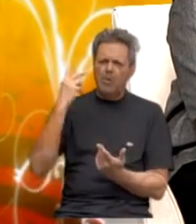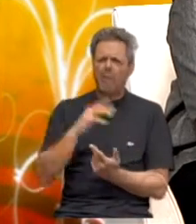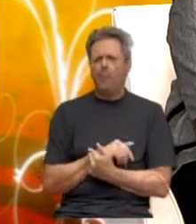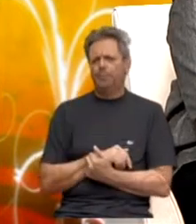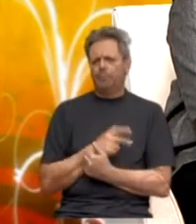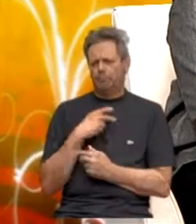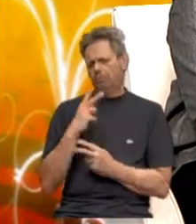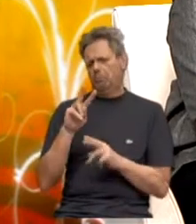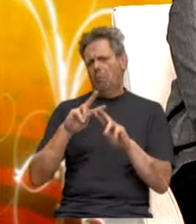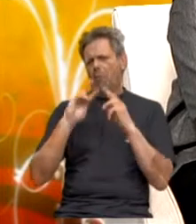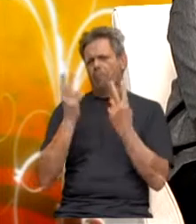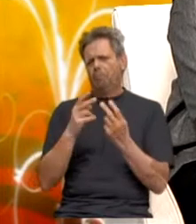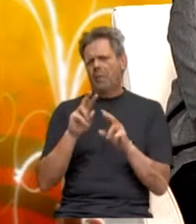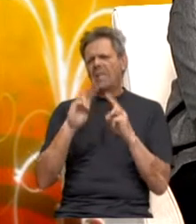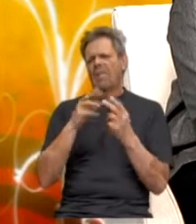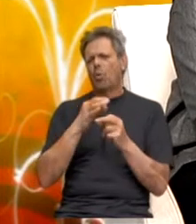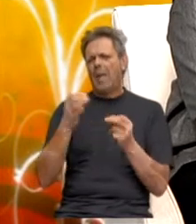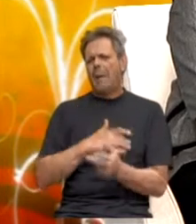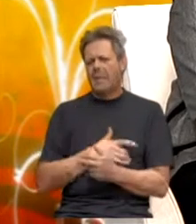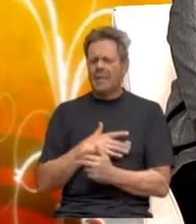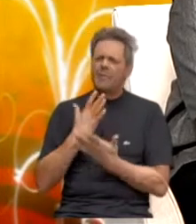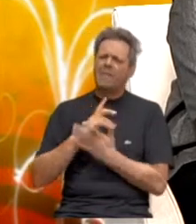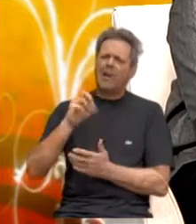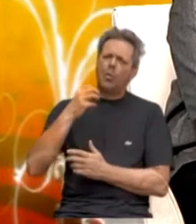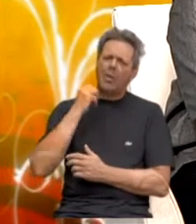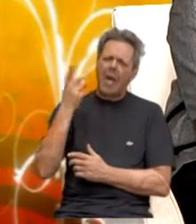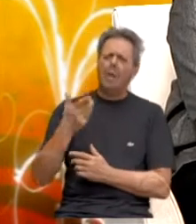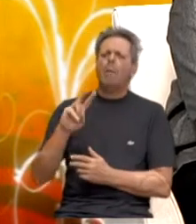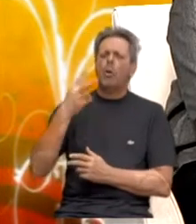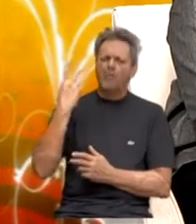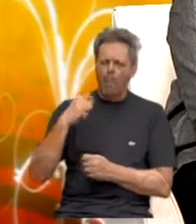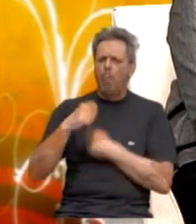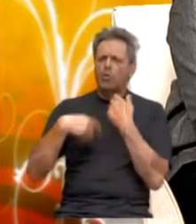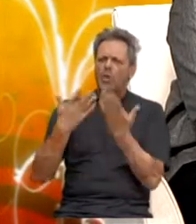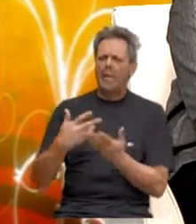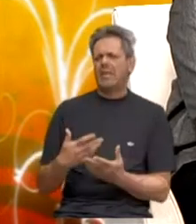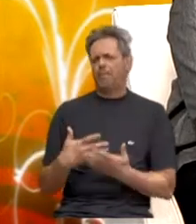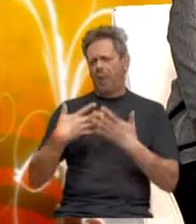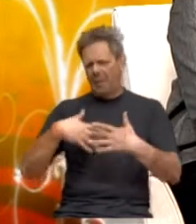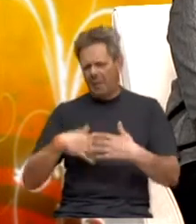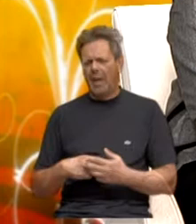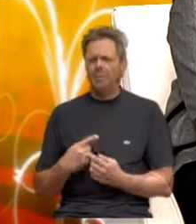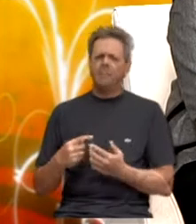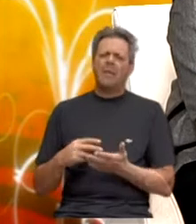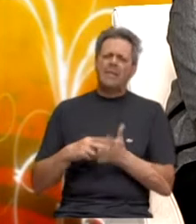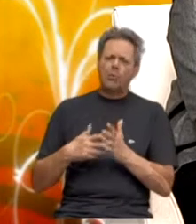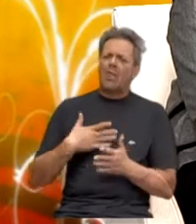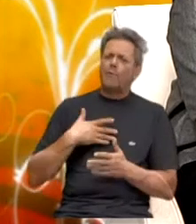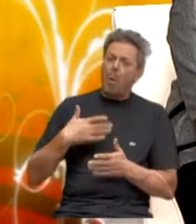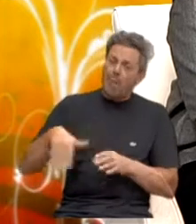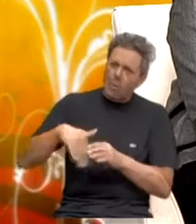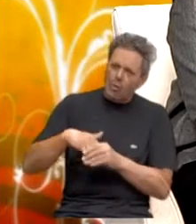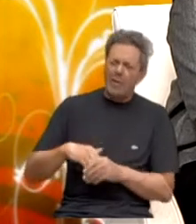povodom Svjetskog dana srca, ali svaki drugi dan pozivamo poslodavce, tvrtke, institucije da svojim zaposlenicima,